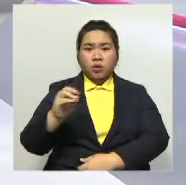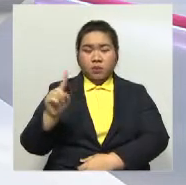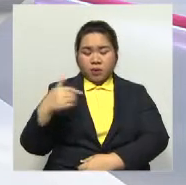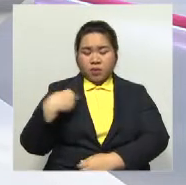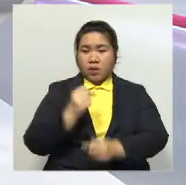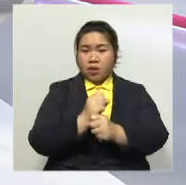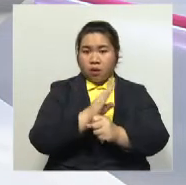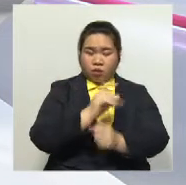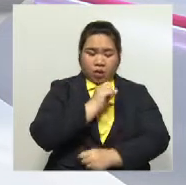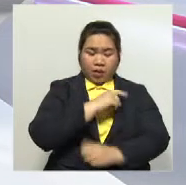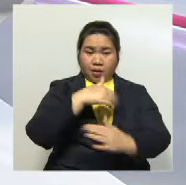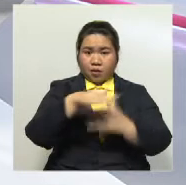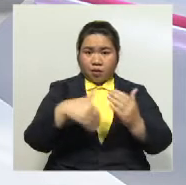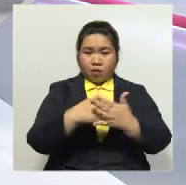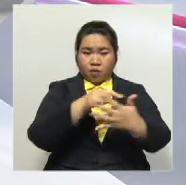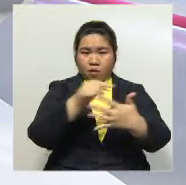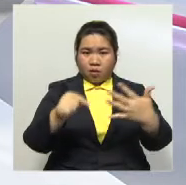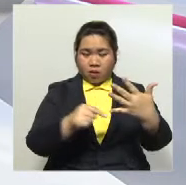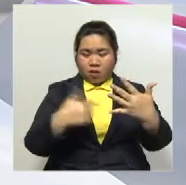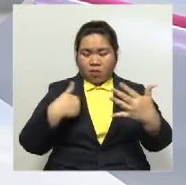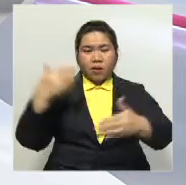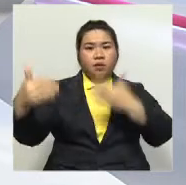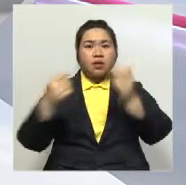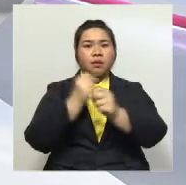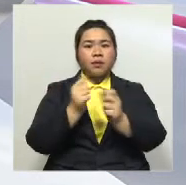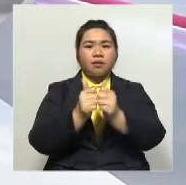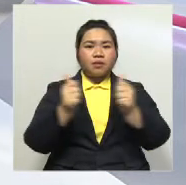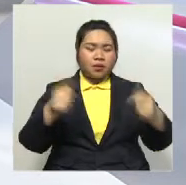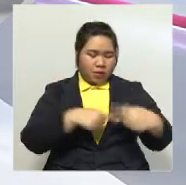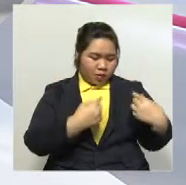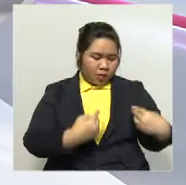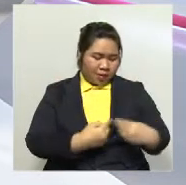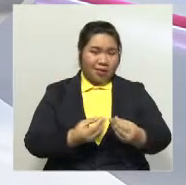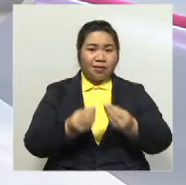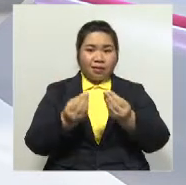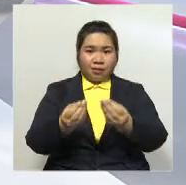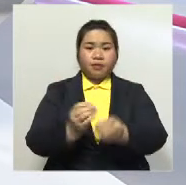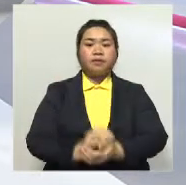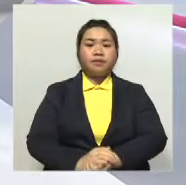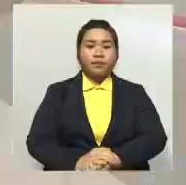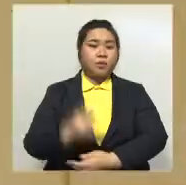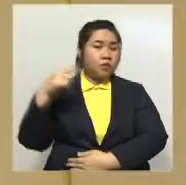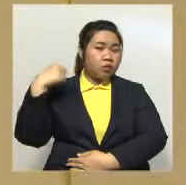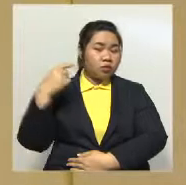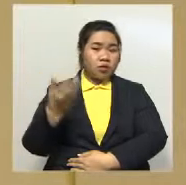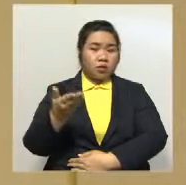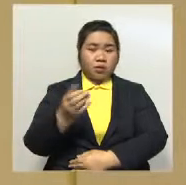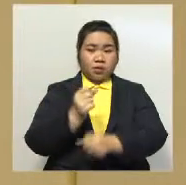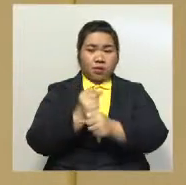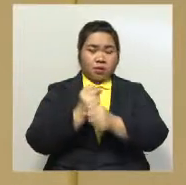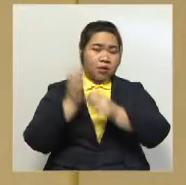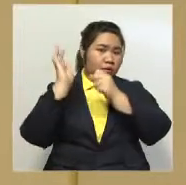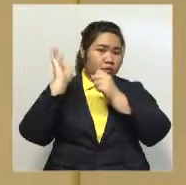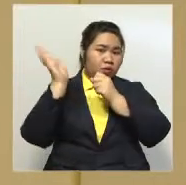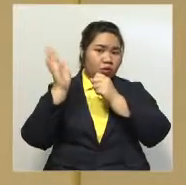การทำบุญ5ศาสนาและกิจกรรมเราทำความดีด้วยหัวใจพันเอกหญิงทักษดาสังขจันทร์ผู้ช่วยโฆษกส